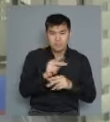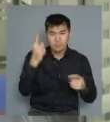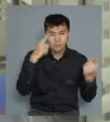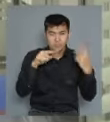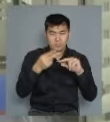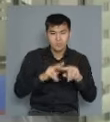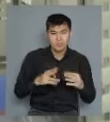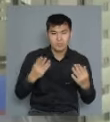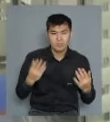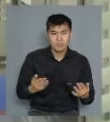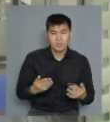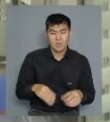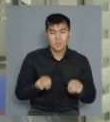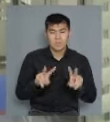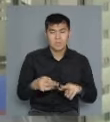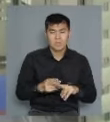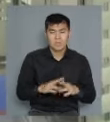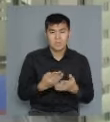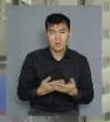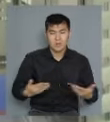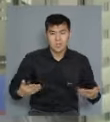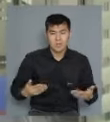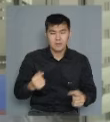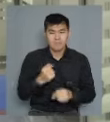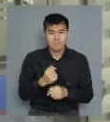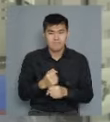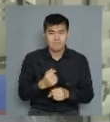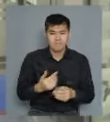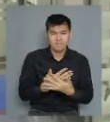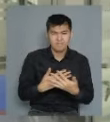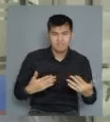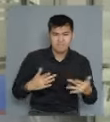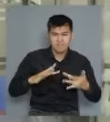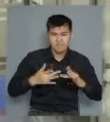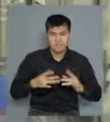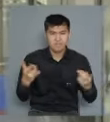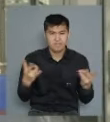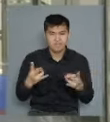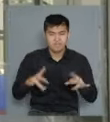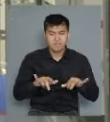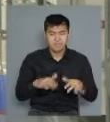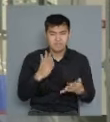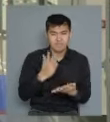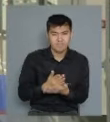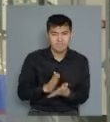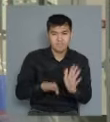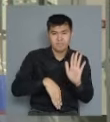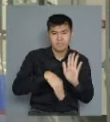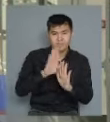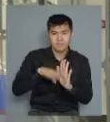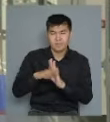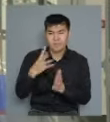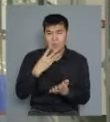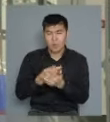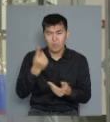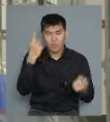де 3D принтерлер. Лазер, фрезер, бүкіл станок бойынша балалар келіп, өздері-өздерінің проекттерін